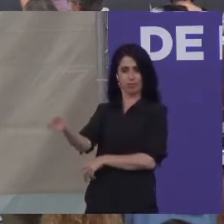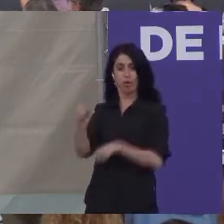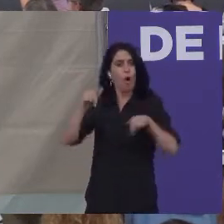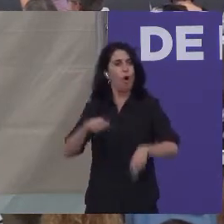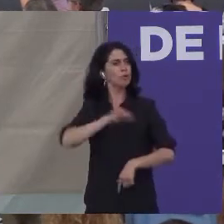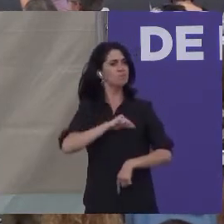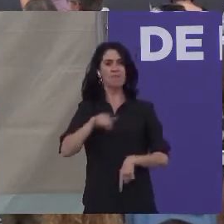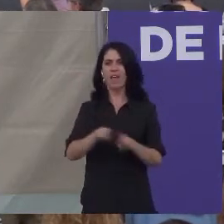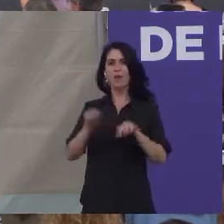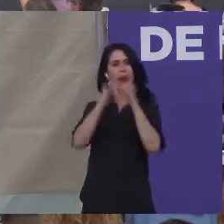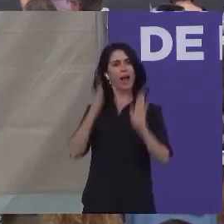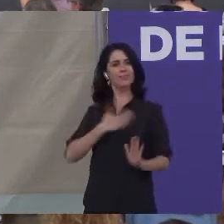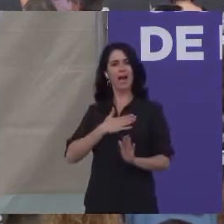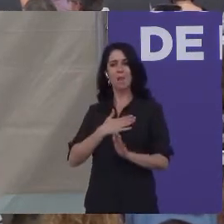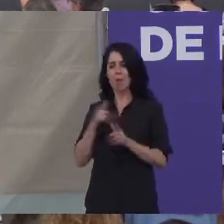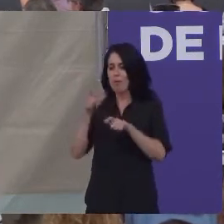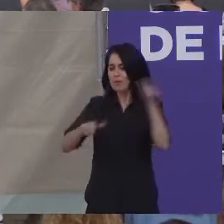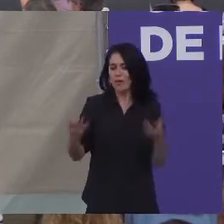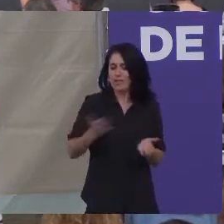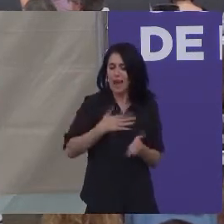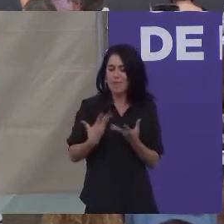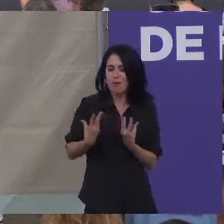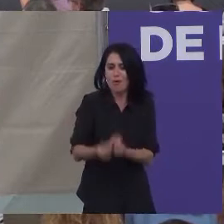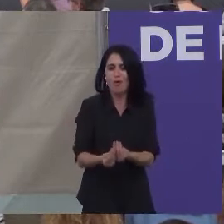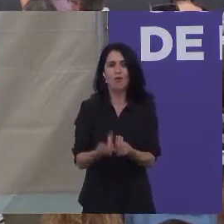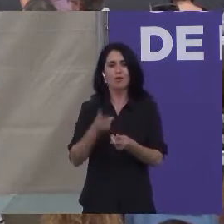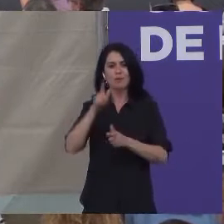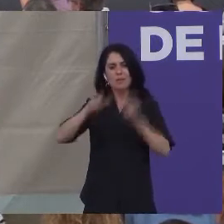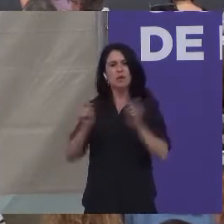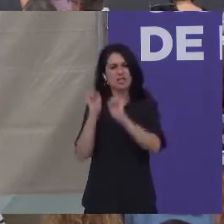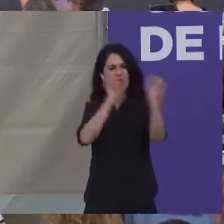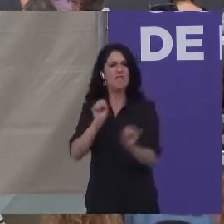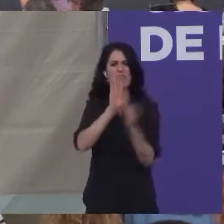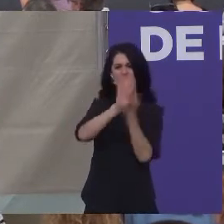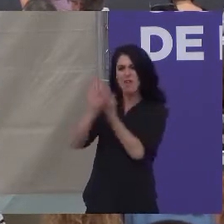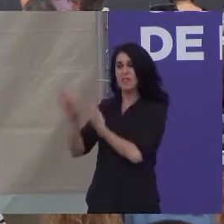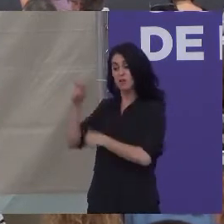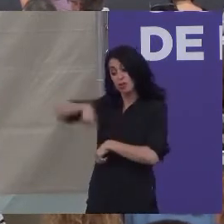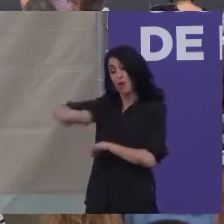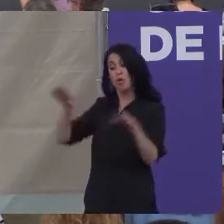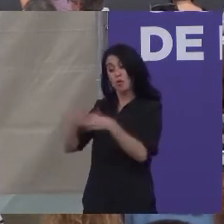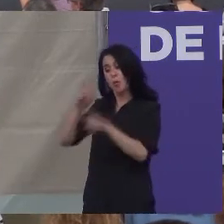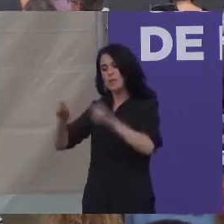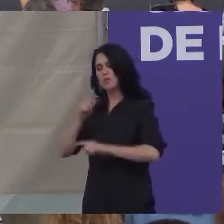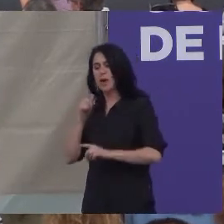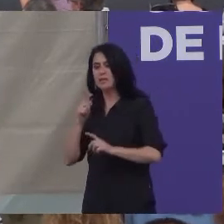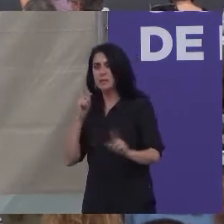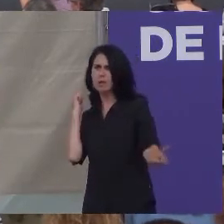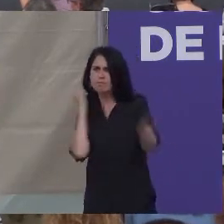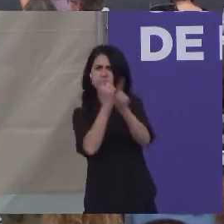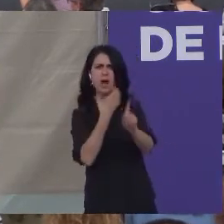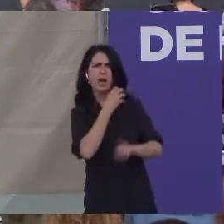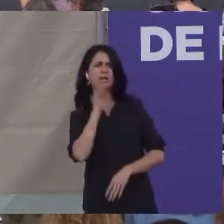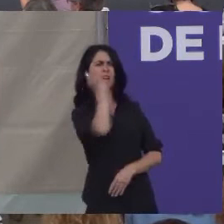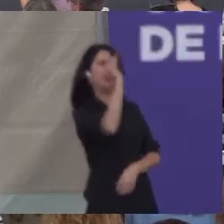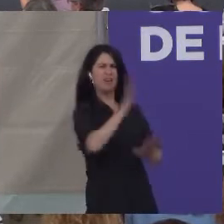nostra gent, la que defensa els seus barris, els seus veïns i veïnes, la que es va plantar davant de Rita i va dir prou, prou,